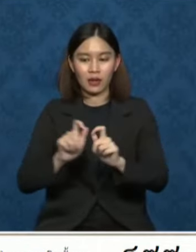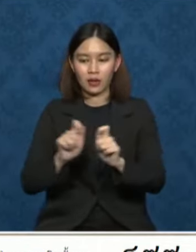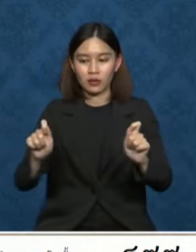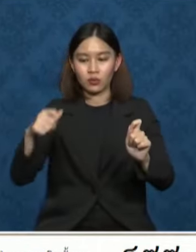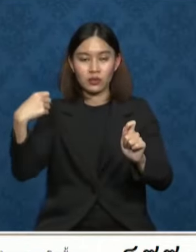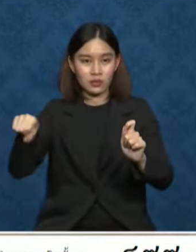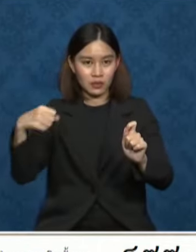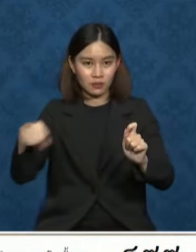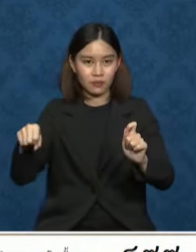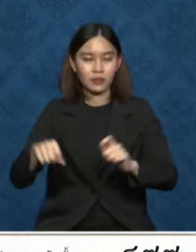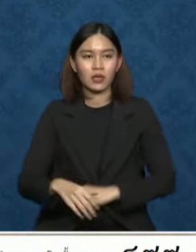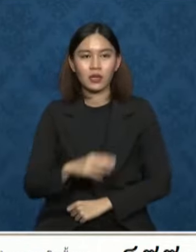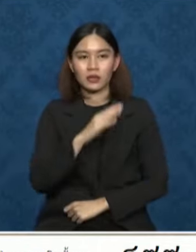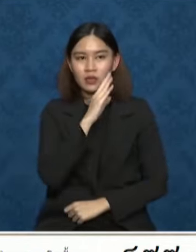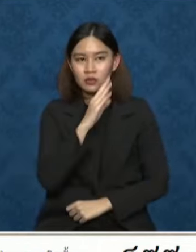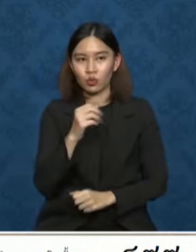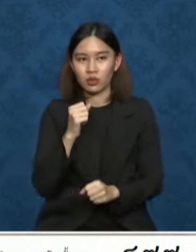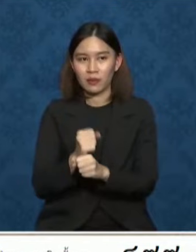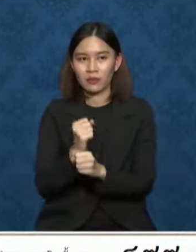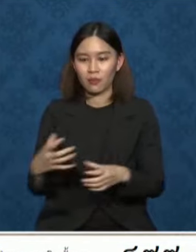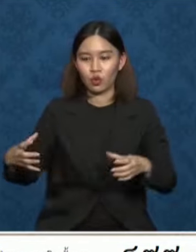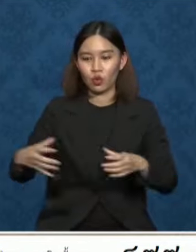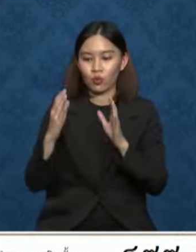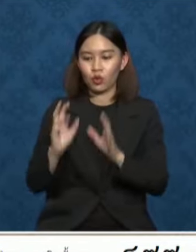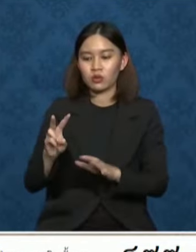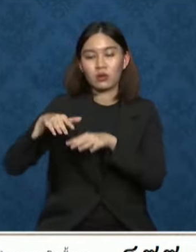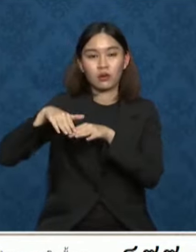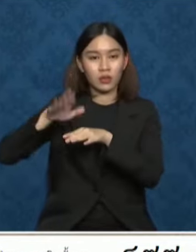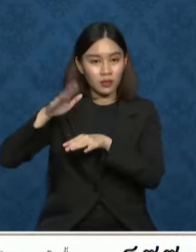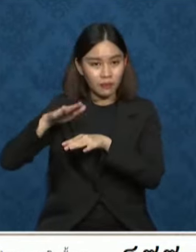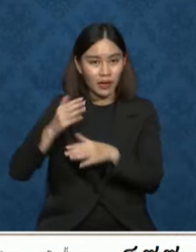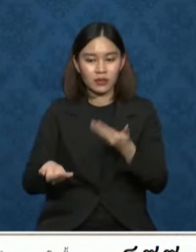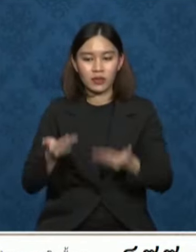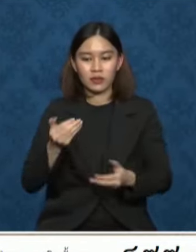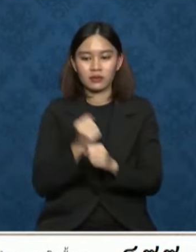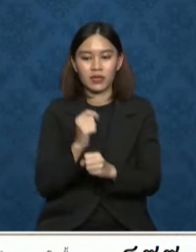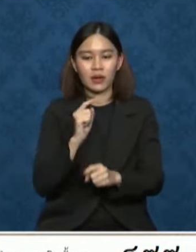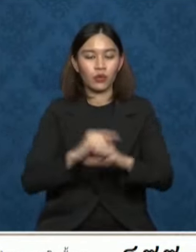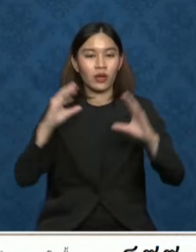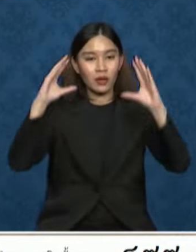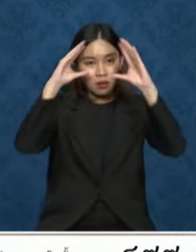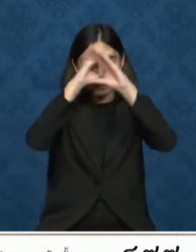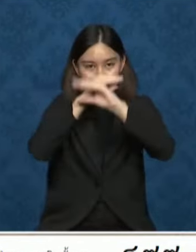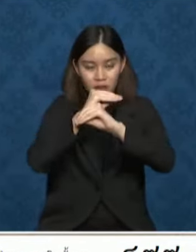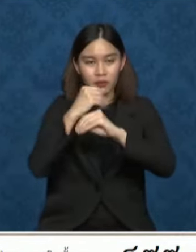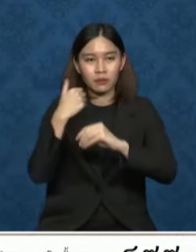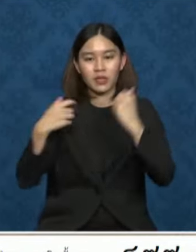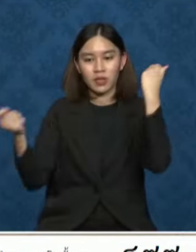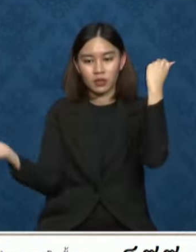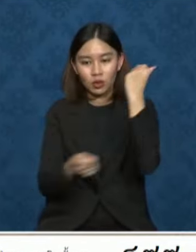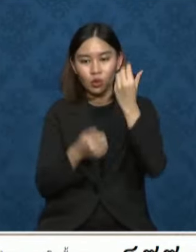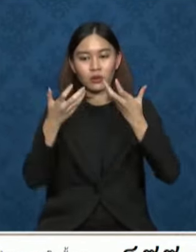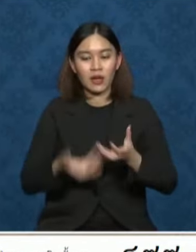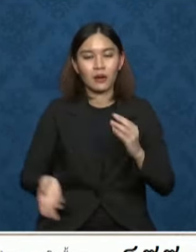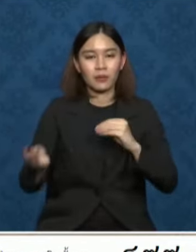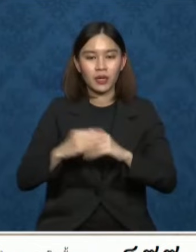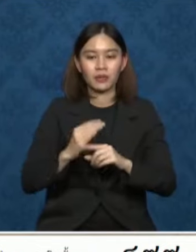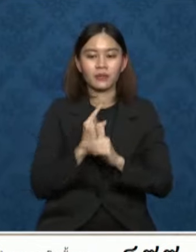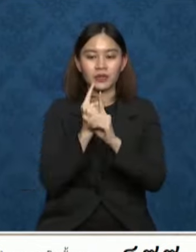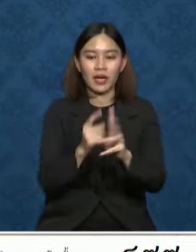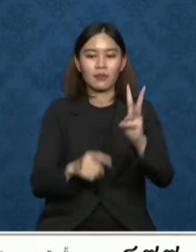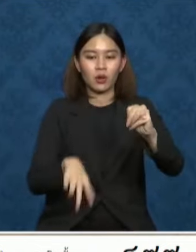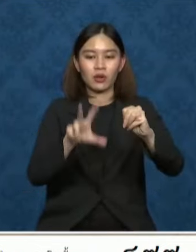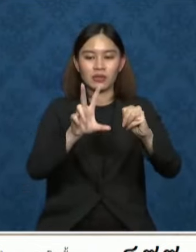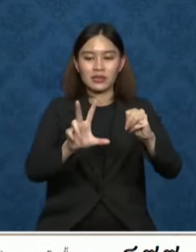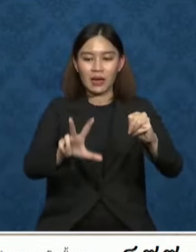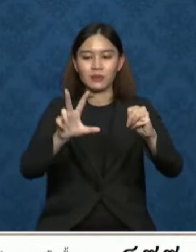สิบและหากรวมกระทำคามผิตั้แต่ 2 คนข้นไปหอกระทำในเวลากลางคืนจะมีโทษหนักขึ้นตามมาตา 3